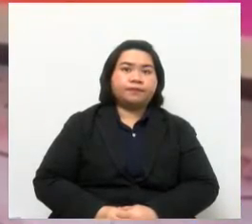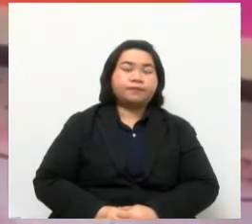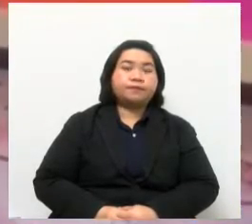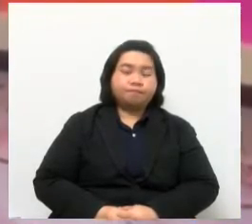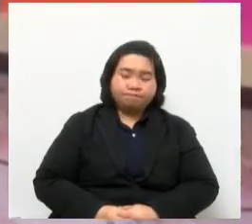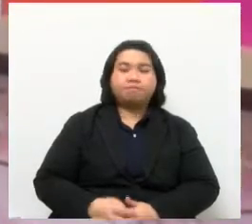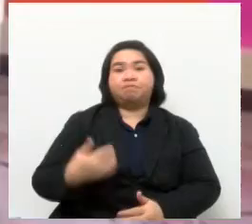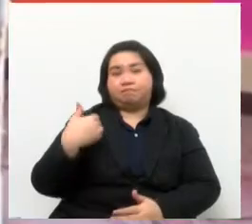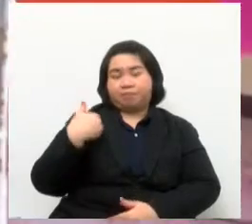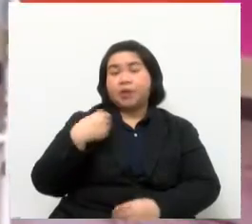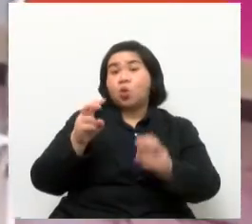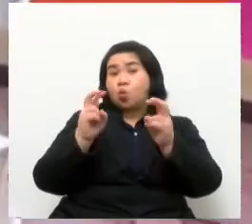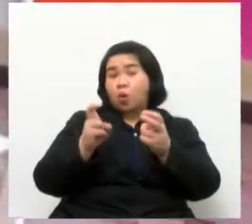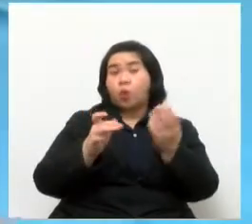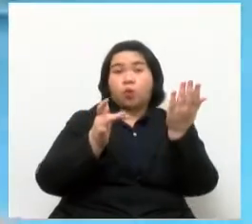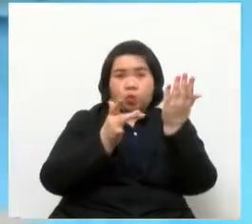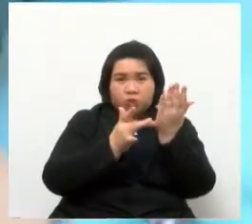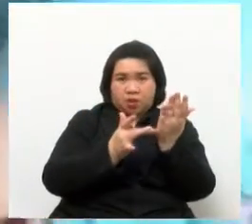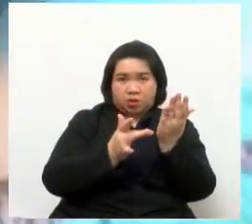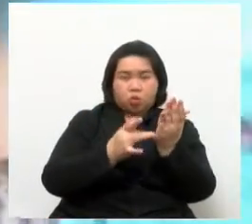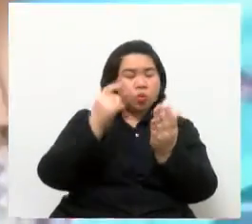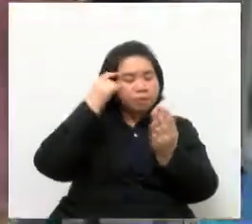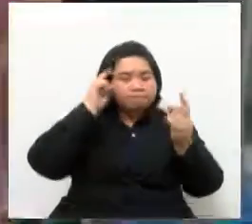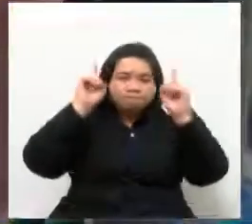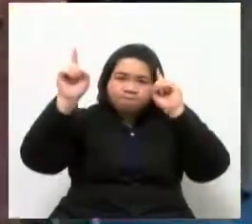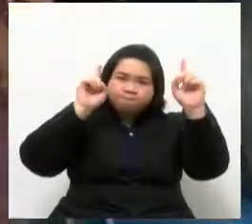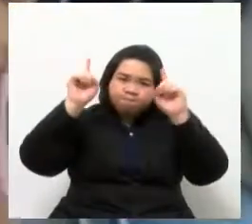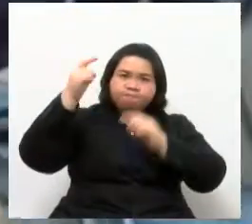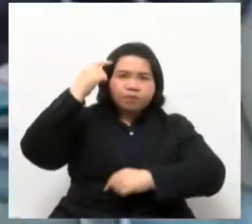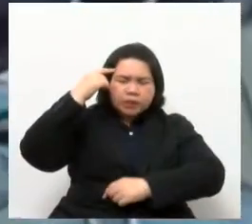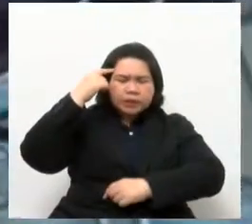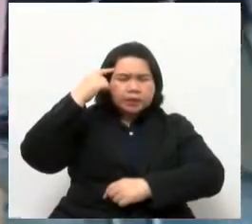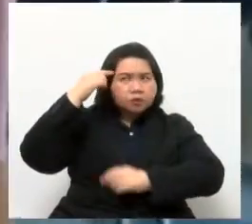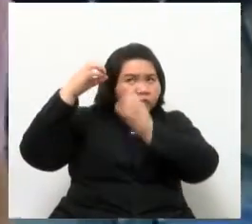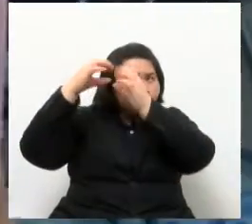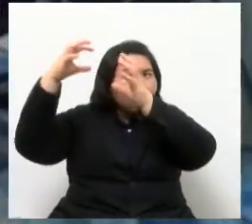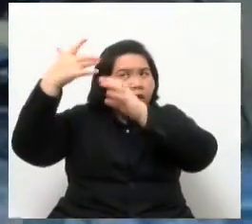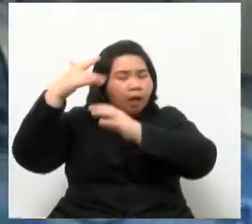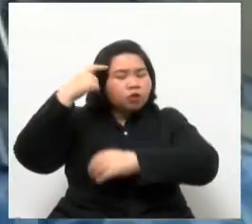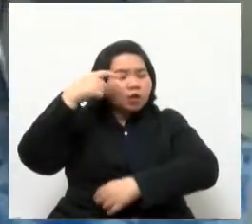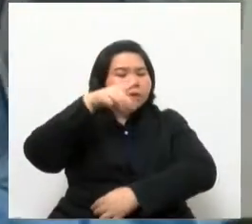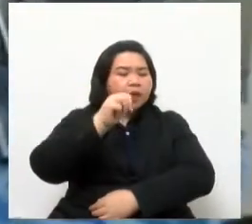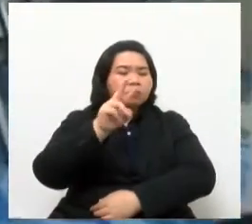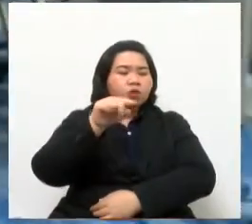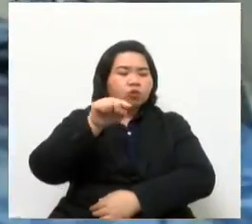และเรื่องเทคโนโลยีสร้างสรรค์สารฝันลดฝุ่น PM 2.5